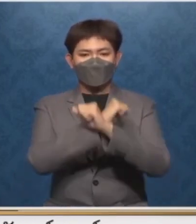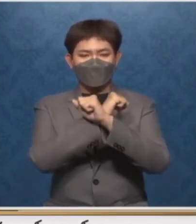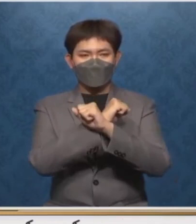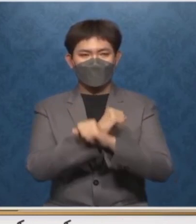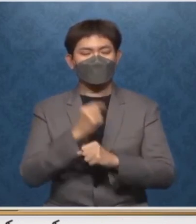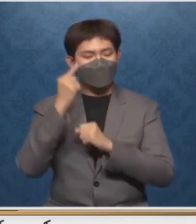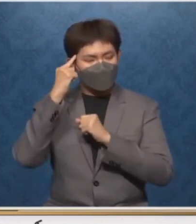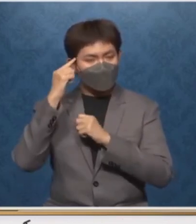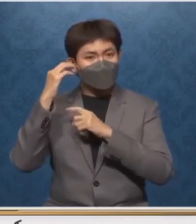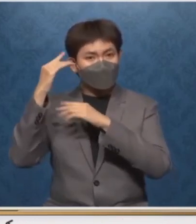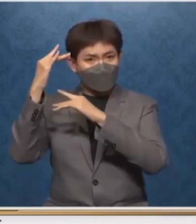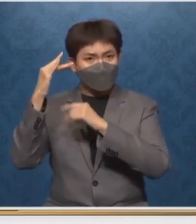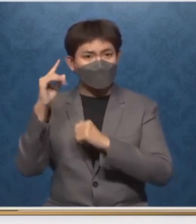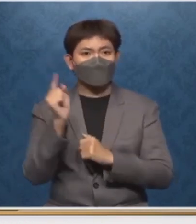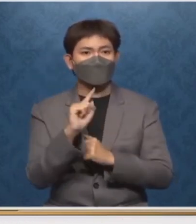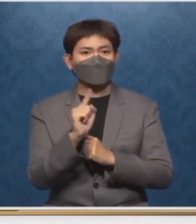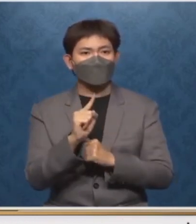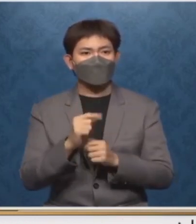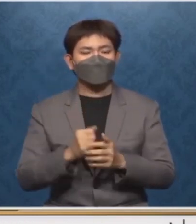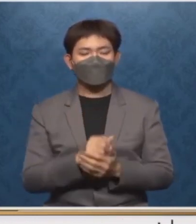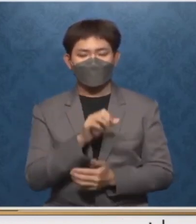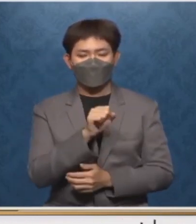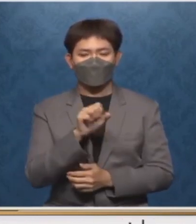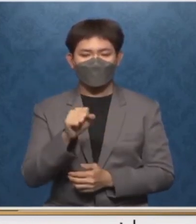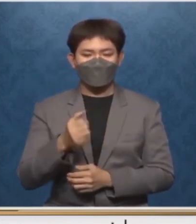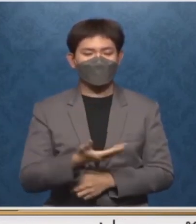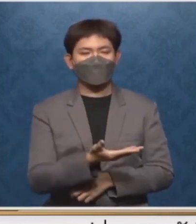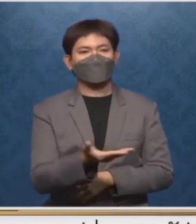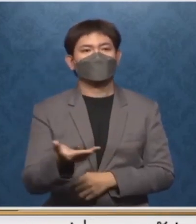วังเป็นอย่างยิ่งว่าเพื่อนสมาชิกสภาผู้แทนราษ